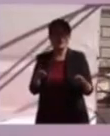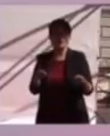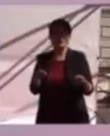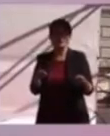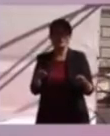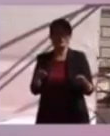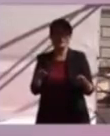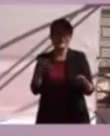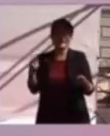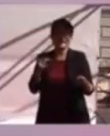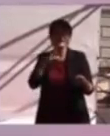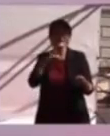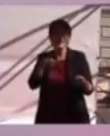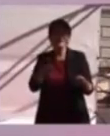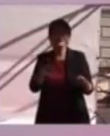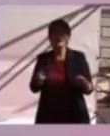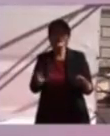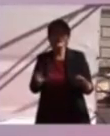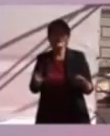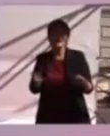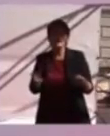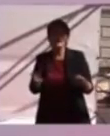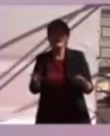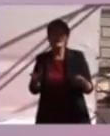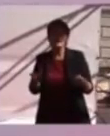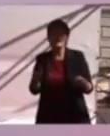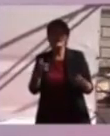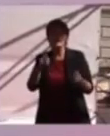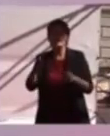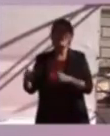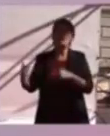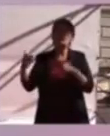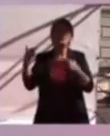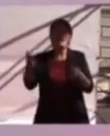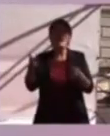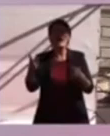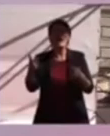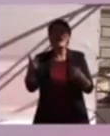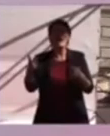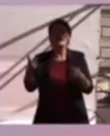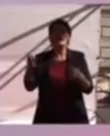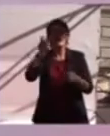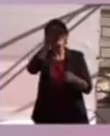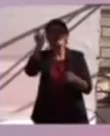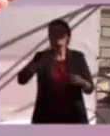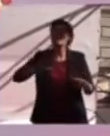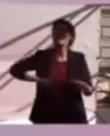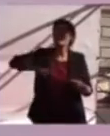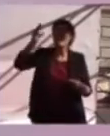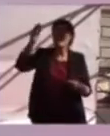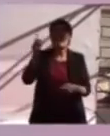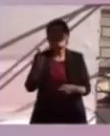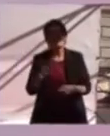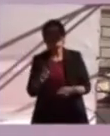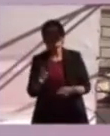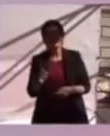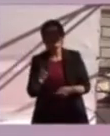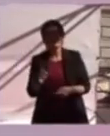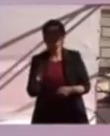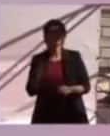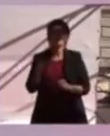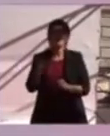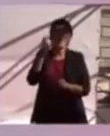c'è il fatto che abbia colpito solo una parte del paese non tutto il paese anche un elemento che in un qualche modo ha